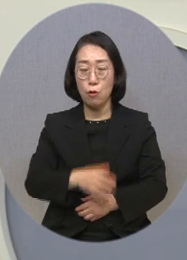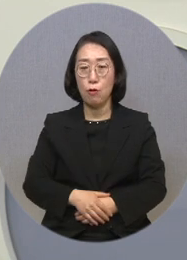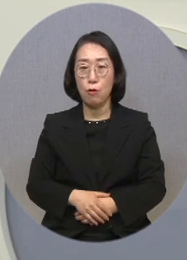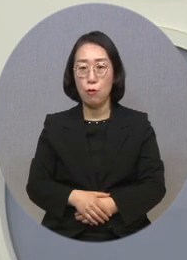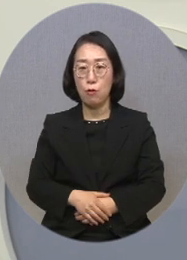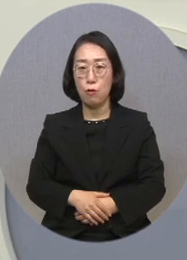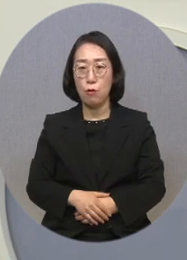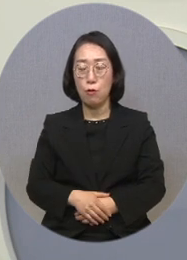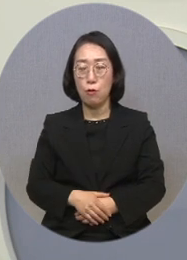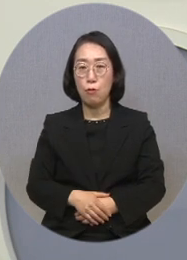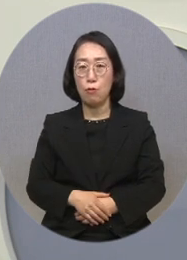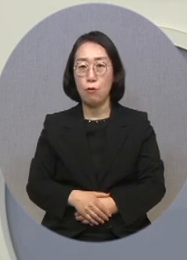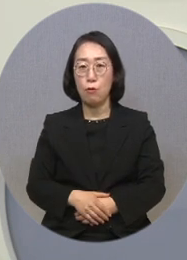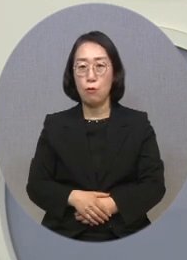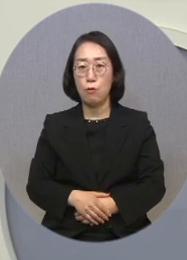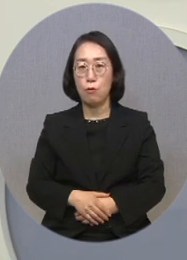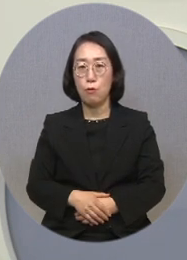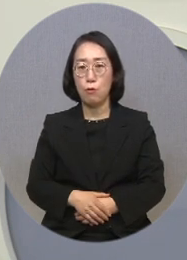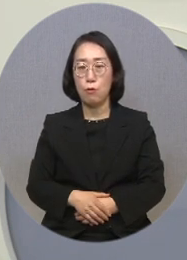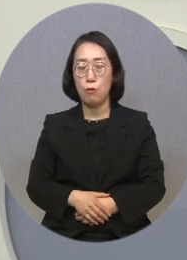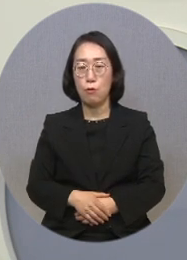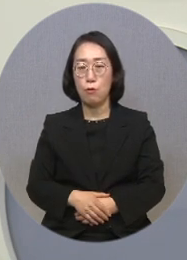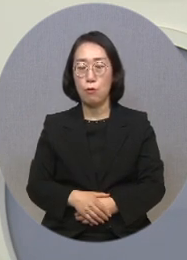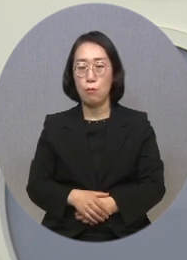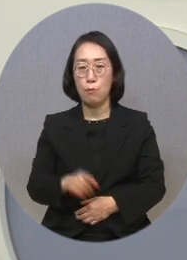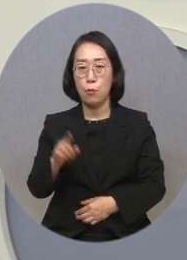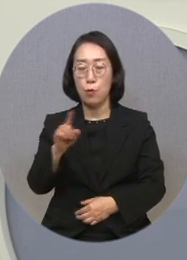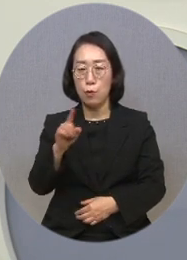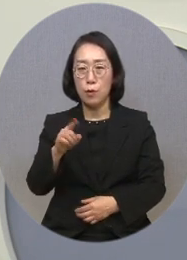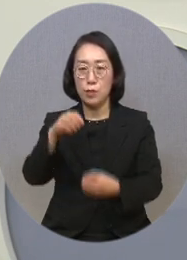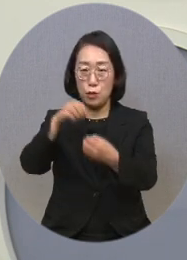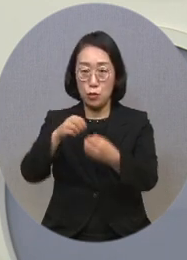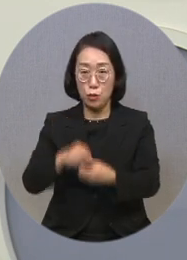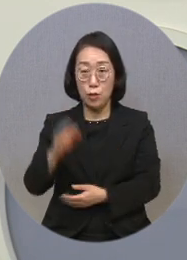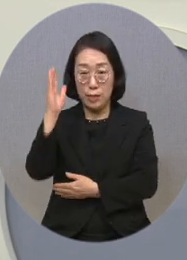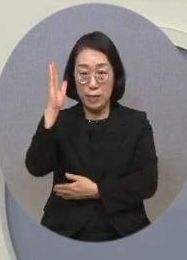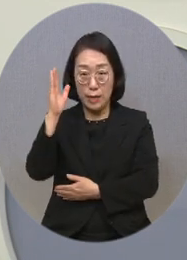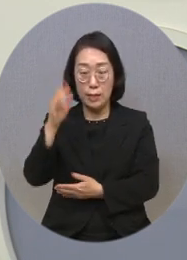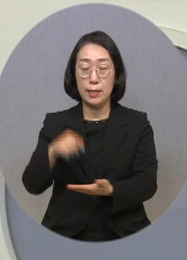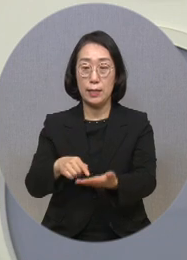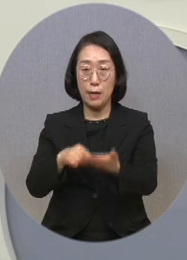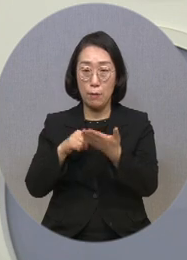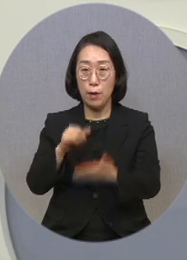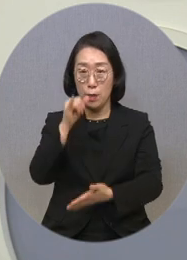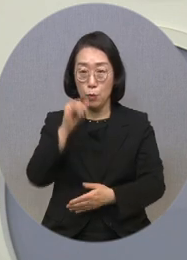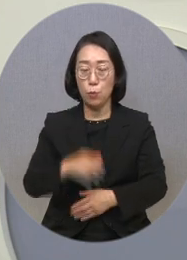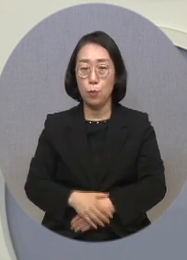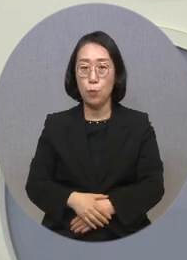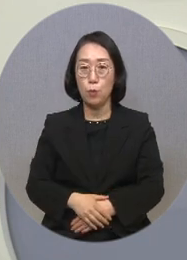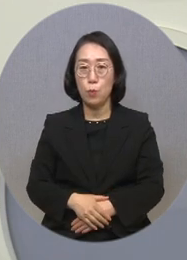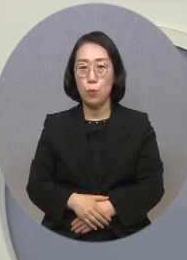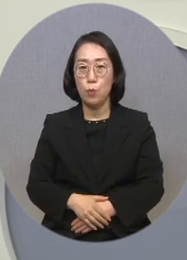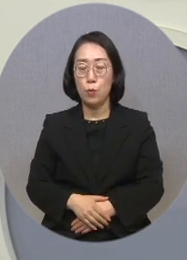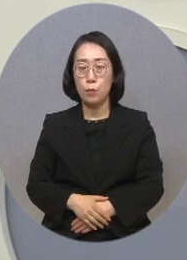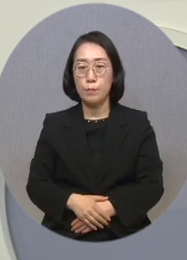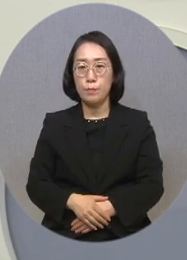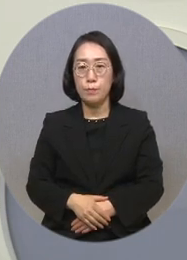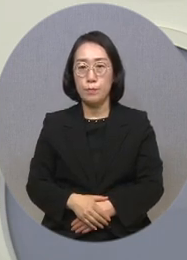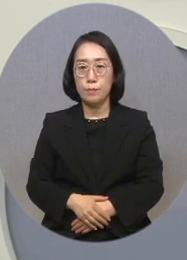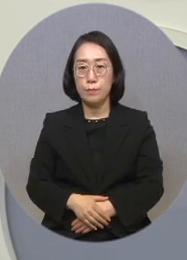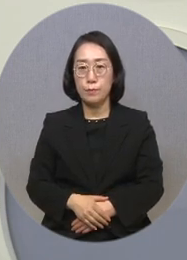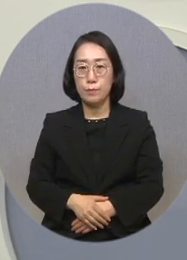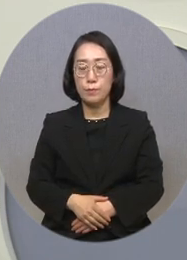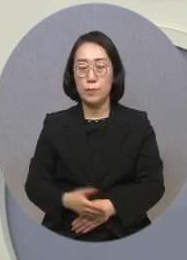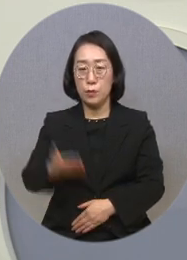그 어른들이 그 비기나 도참설에도 내려오는 얘기가 있고 또